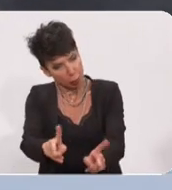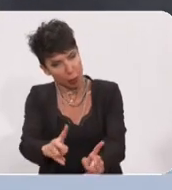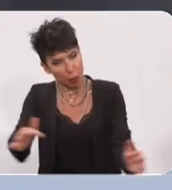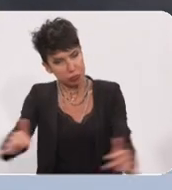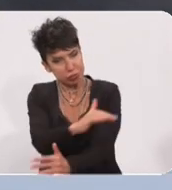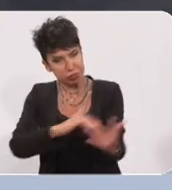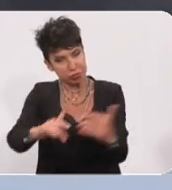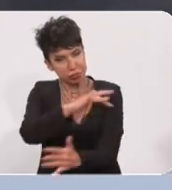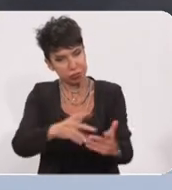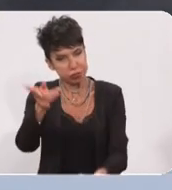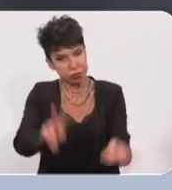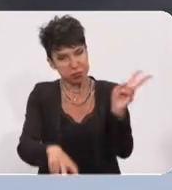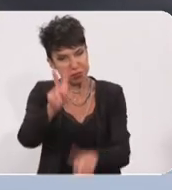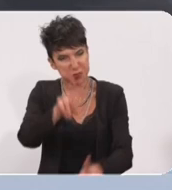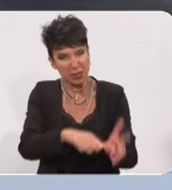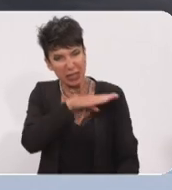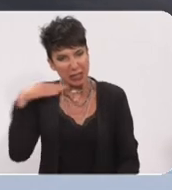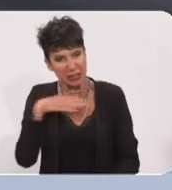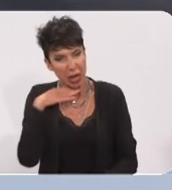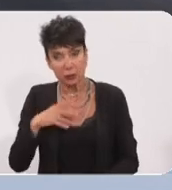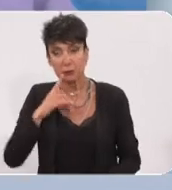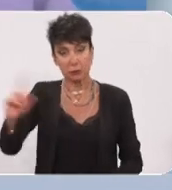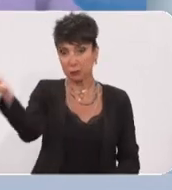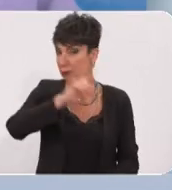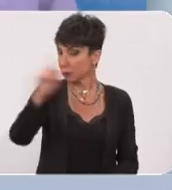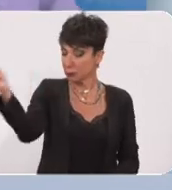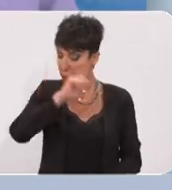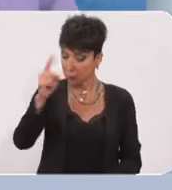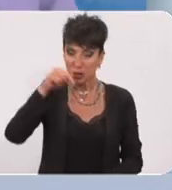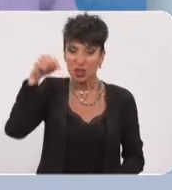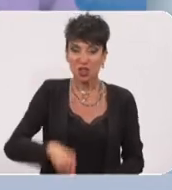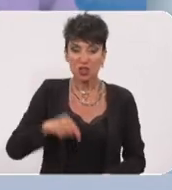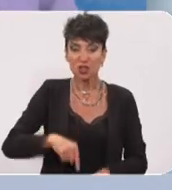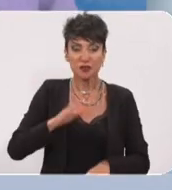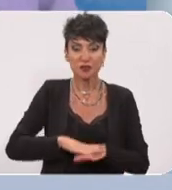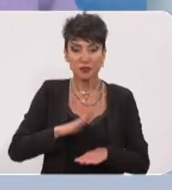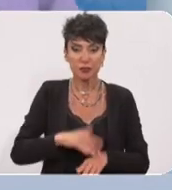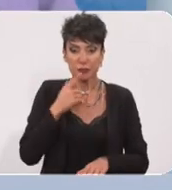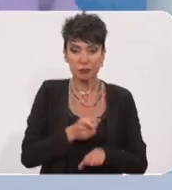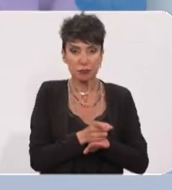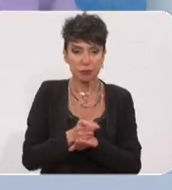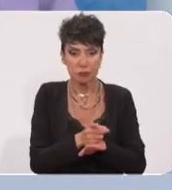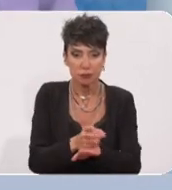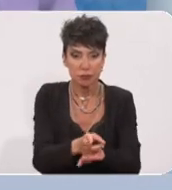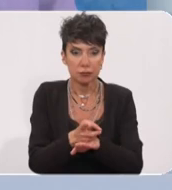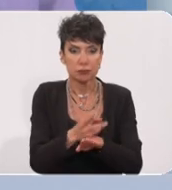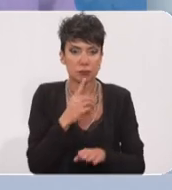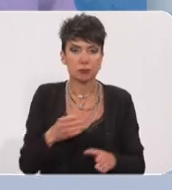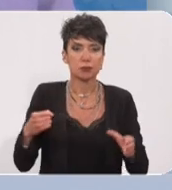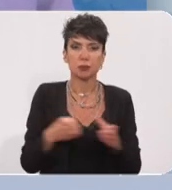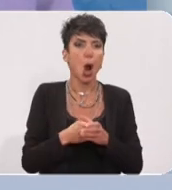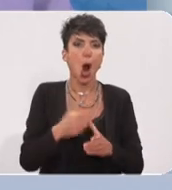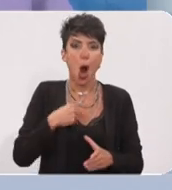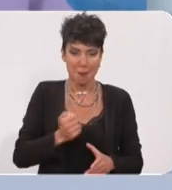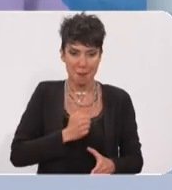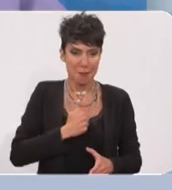γίνουν απλώ κρέα. Είναι κρέα τα κανόνια του ΝΑΤΟ και τη Ρωσία στι πολίτε τη Ουκρανία. Και είμαστε επίση το μόνο κόμμα που δεν χειροκρότησε του